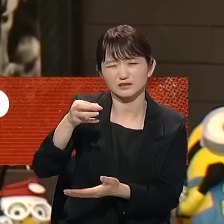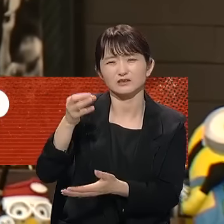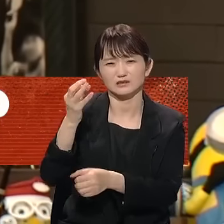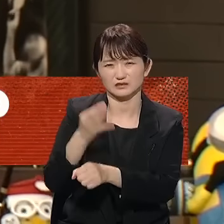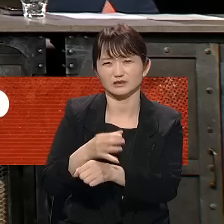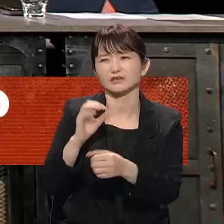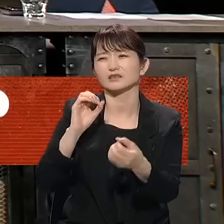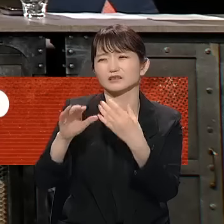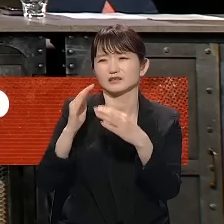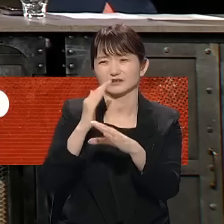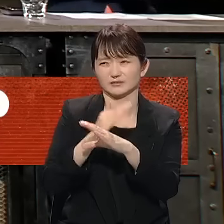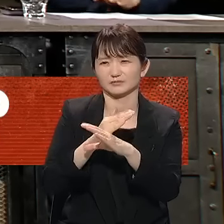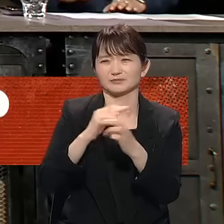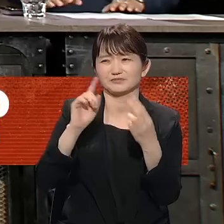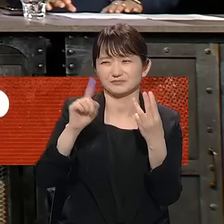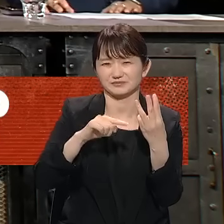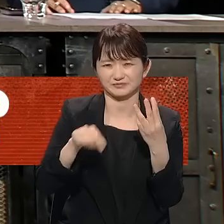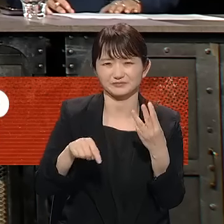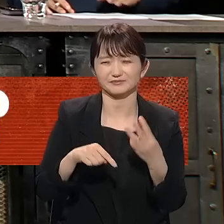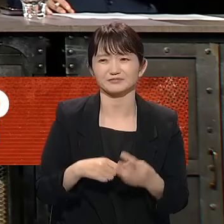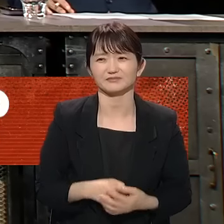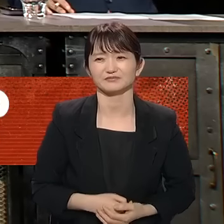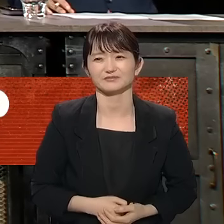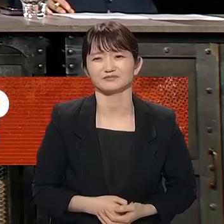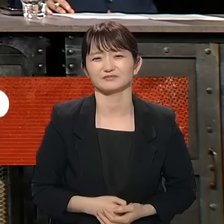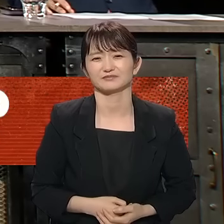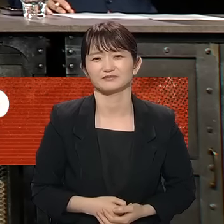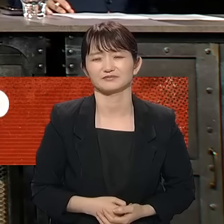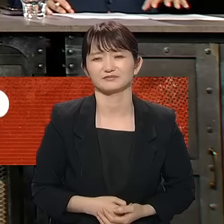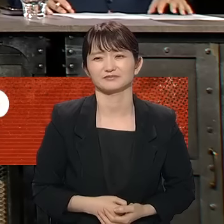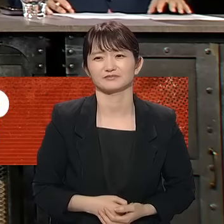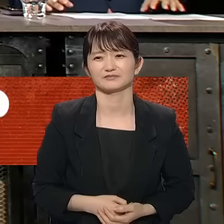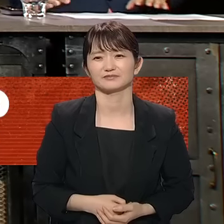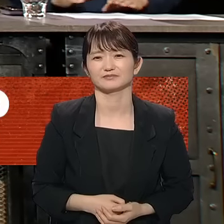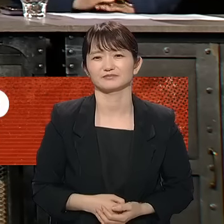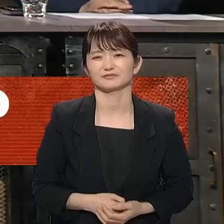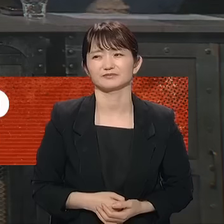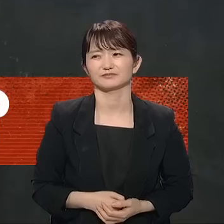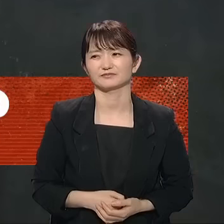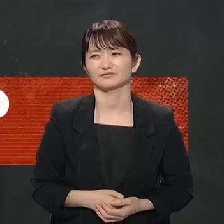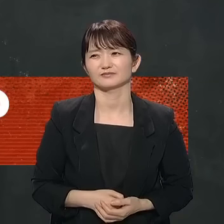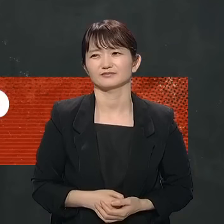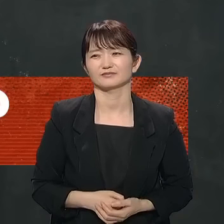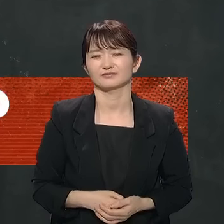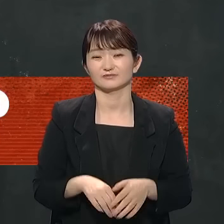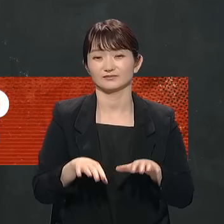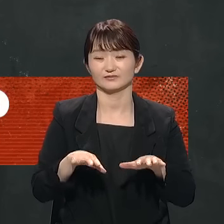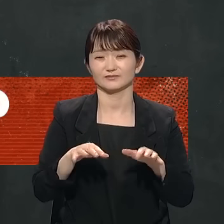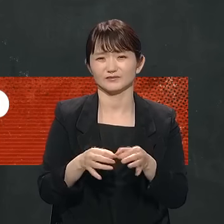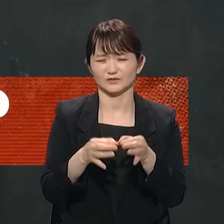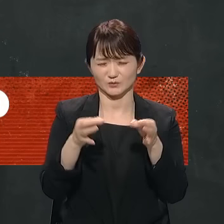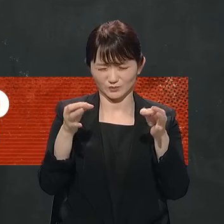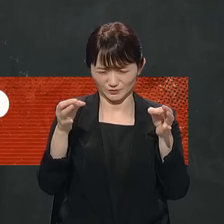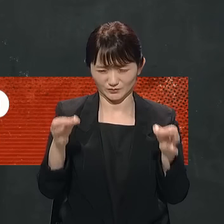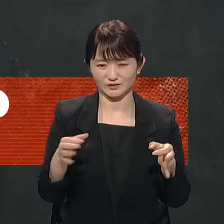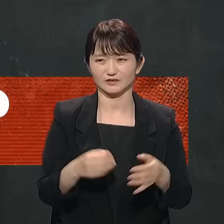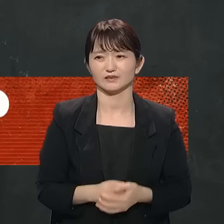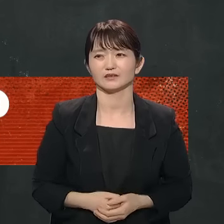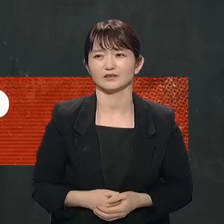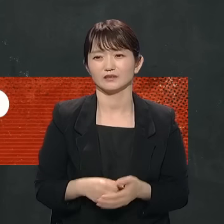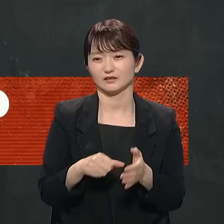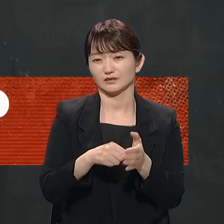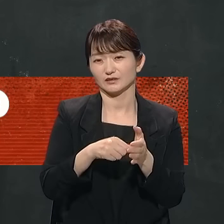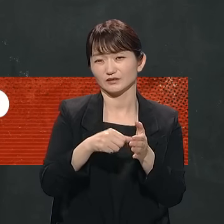엑스. 자, 양 변호사님부터 달려보겠습니다. 오늘 마침 제가 오랜만에 굉장히 유명한